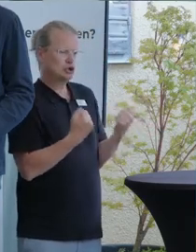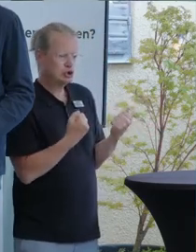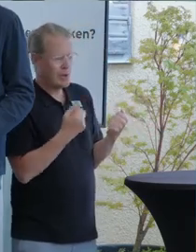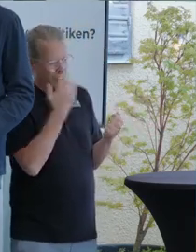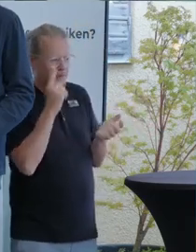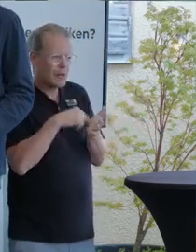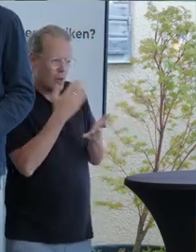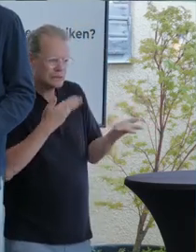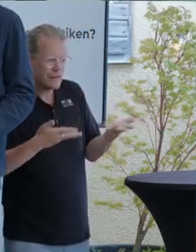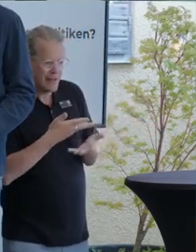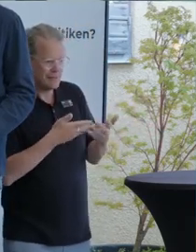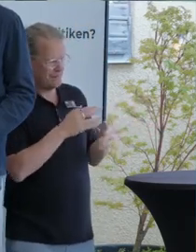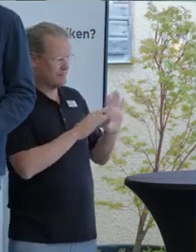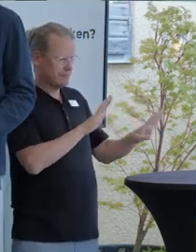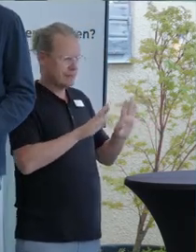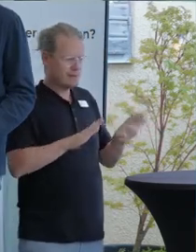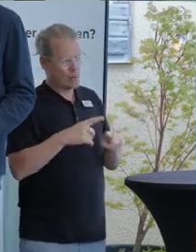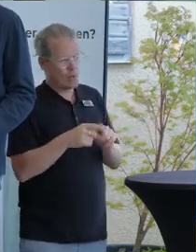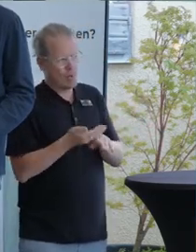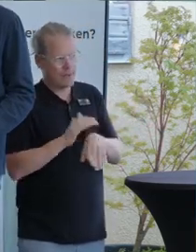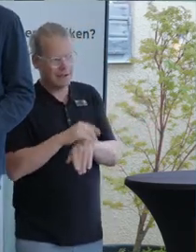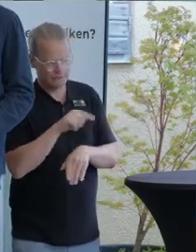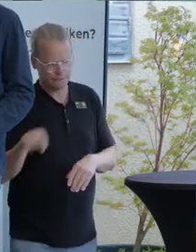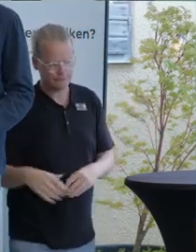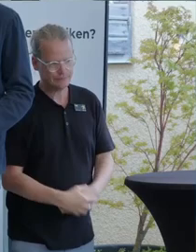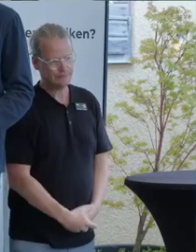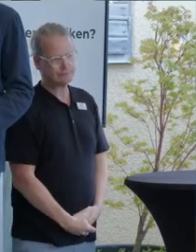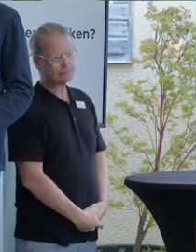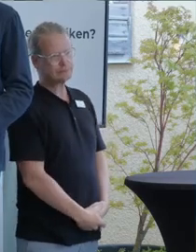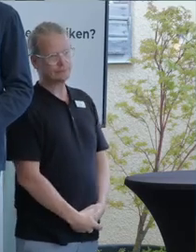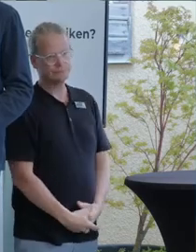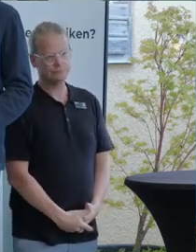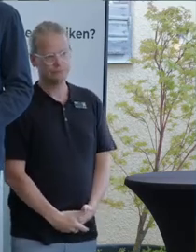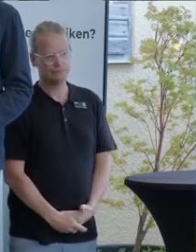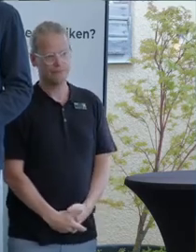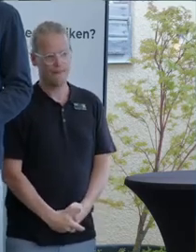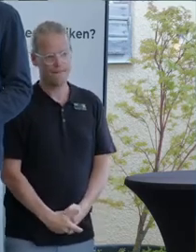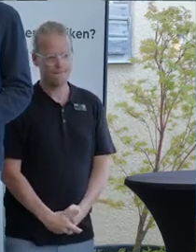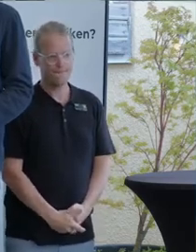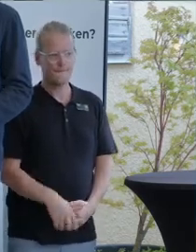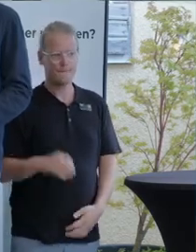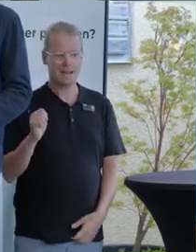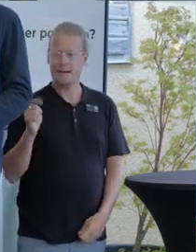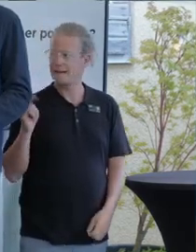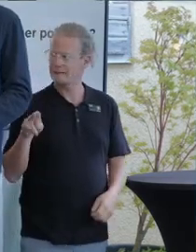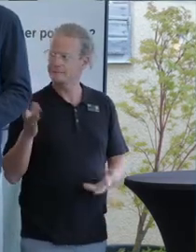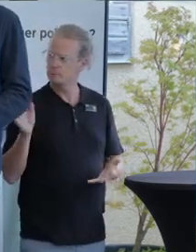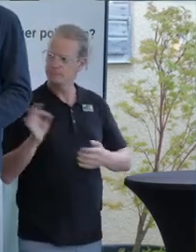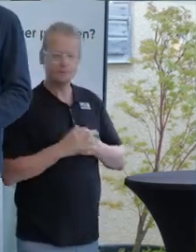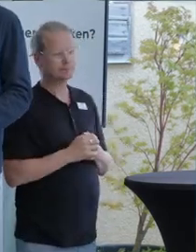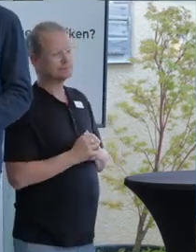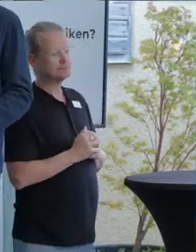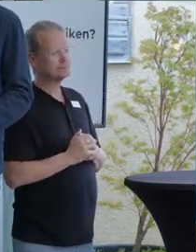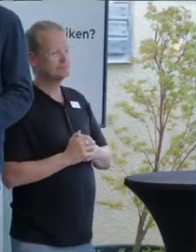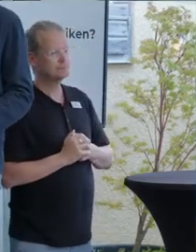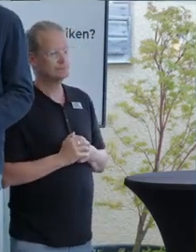sätt. Mm. Elin, vad säger du? Strategin och hur ska vi ta vidare det här samtalet? Hur gör du, tänker du som politiker?